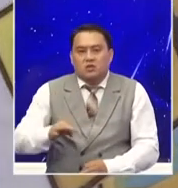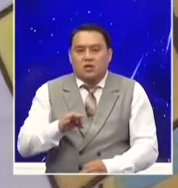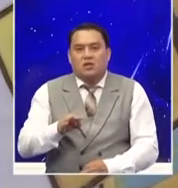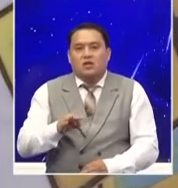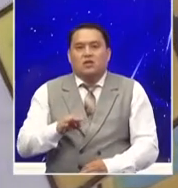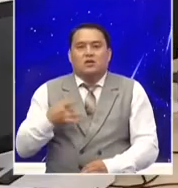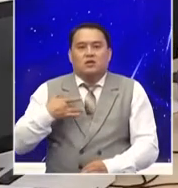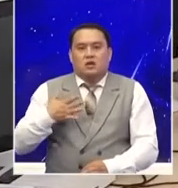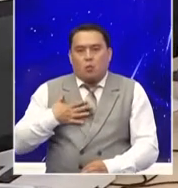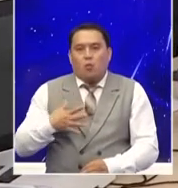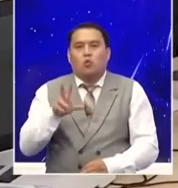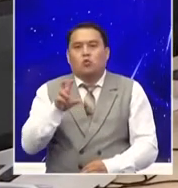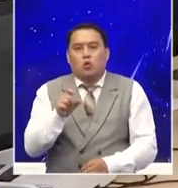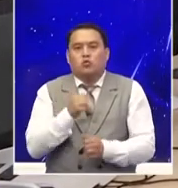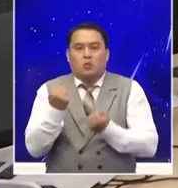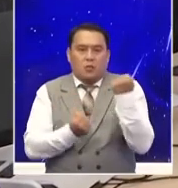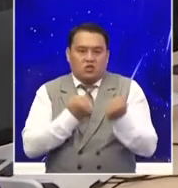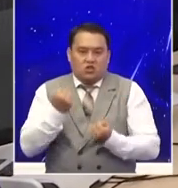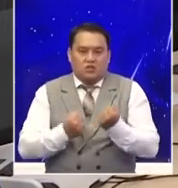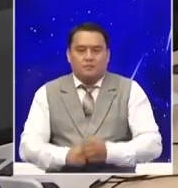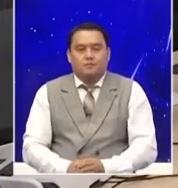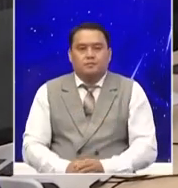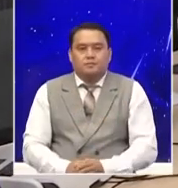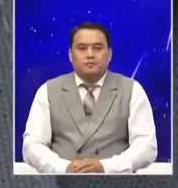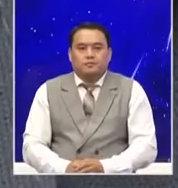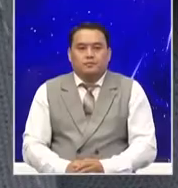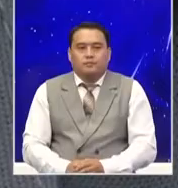области легализовалось более 300 таких автомобилей.